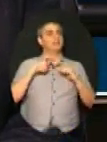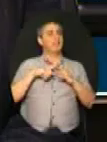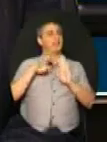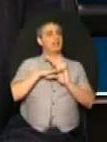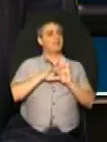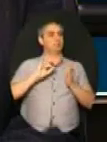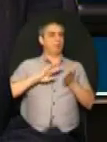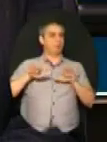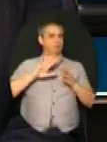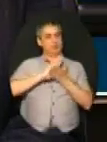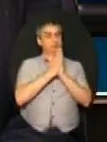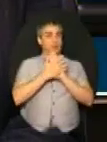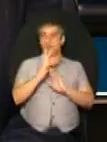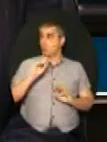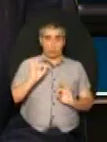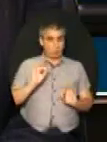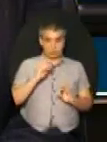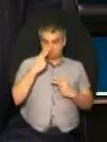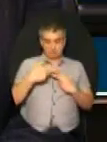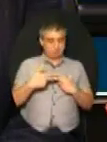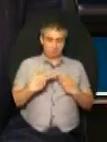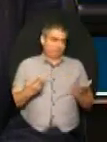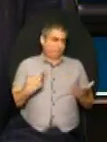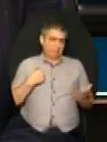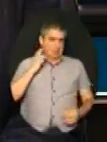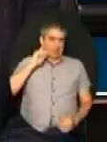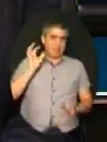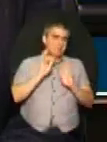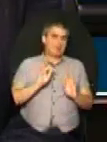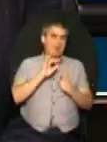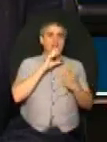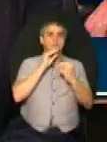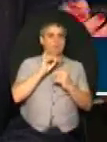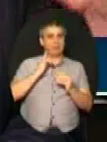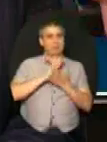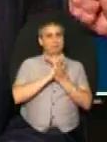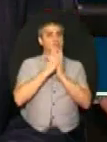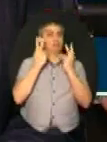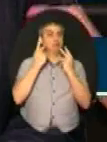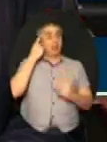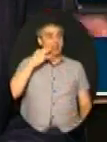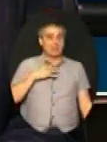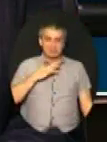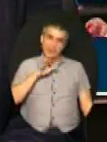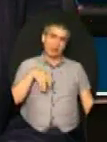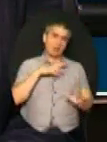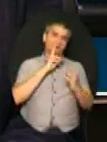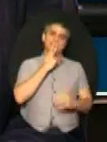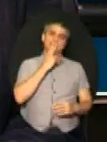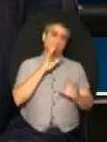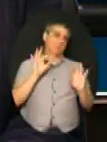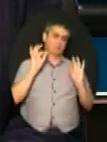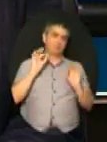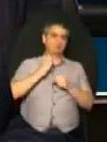לאור העובדה ששינוי קווי היסוד לא היה נראה באופק, אני לא יודעת אם בכלל הדיבורים באמת היו משמעותיים. לדעתי, הכל היה ספין